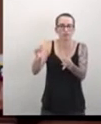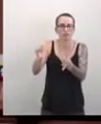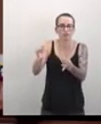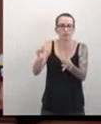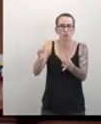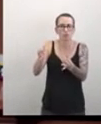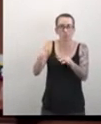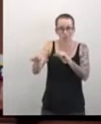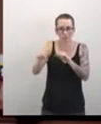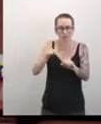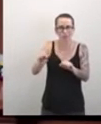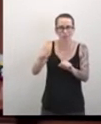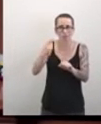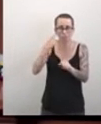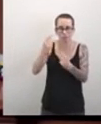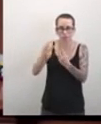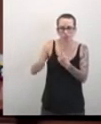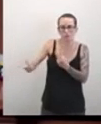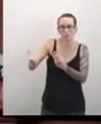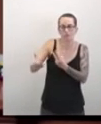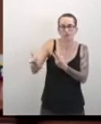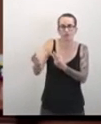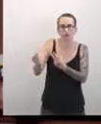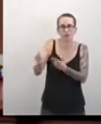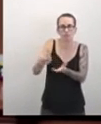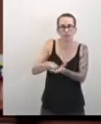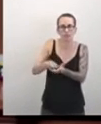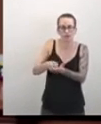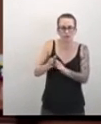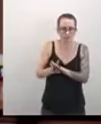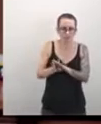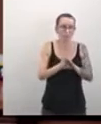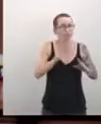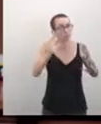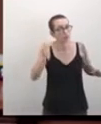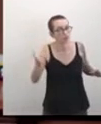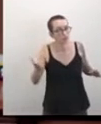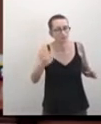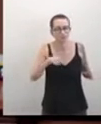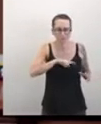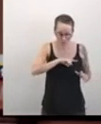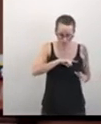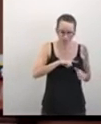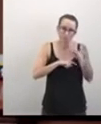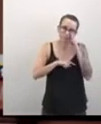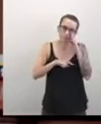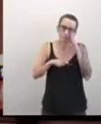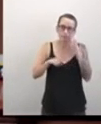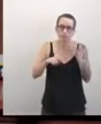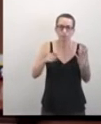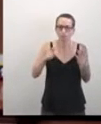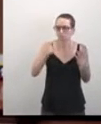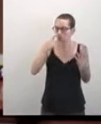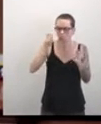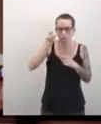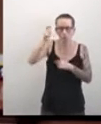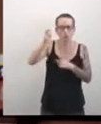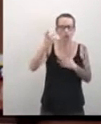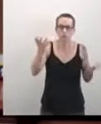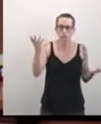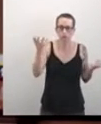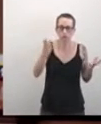puis d'action auprès de nos partenaires bancaires. C'est ainsi que nous assurons donc une parfaite cohérence entre nos